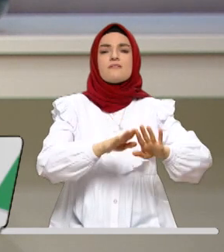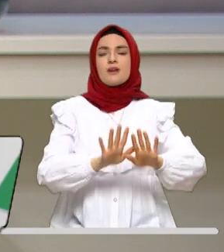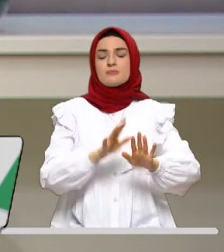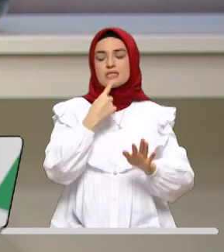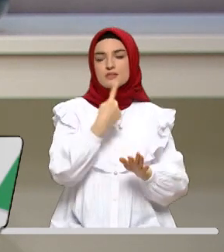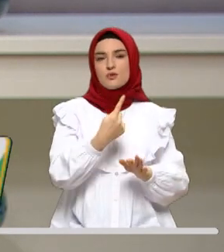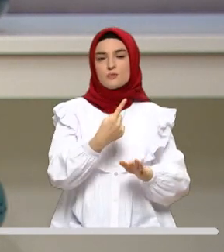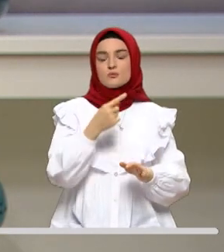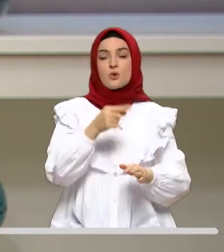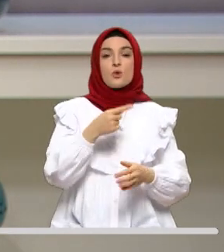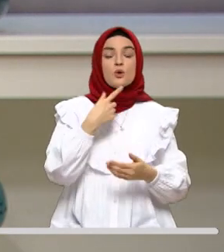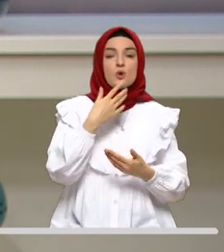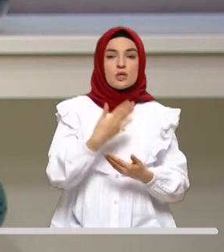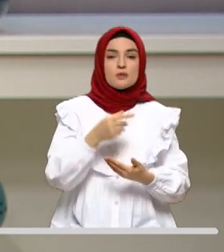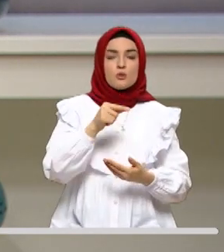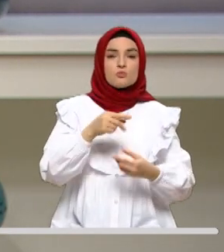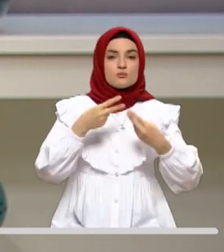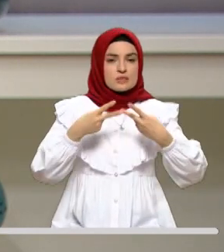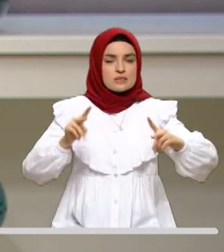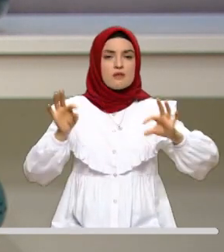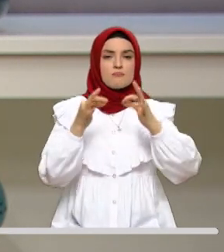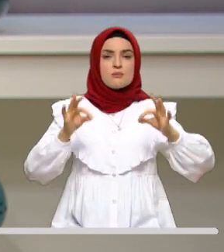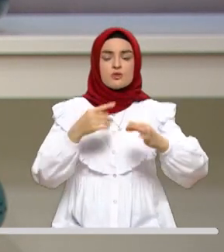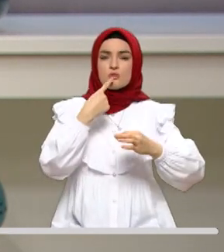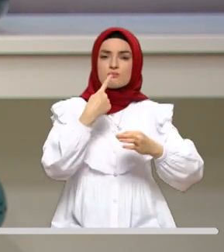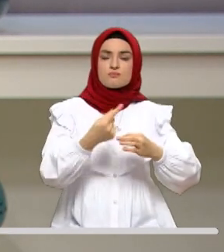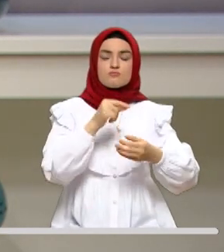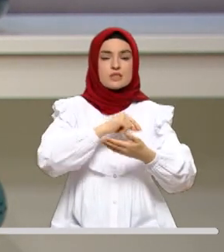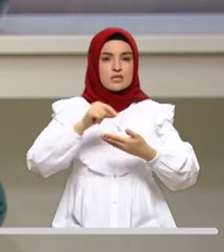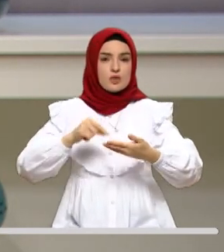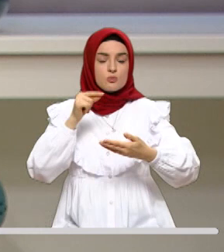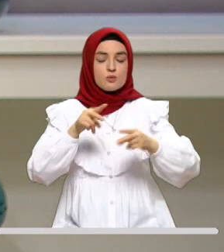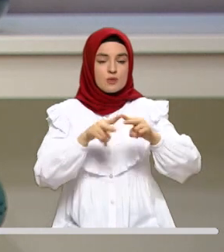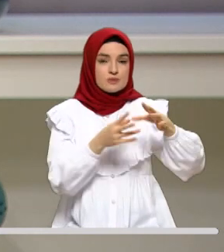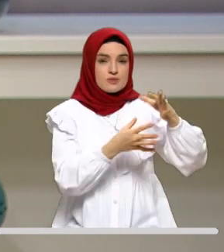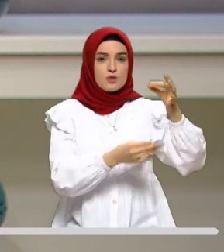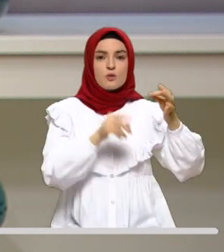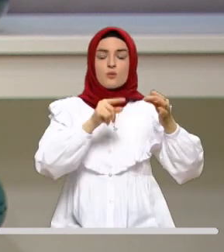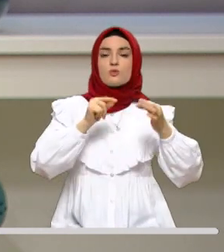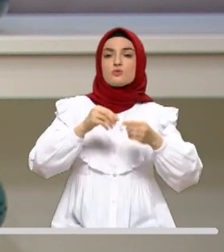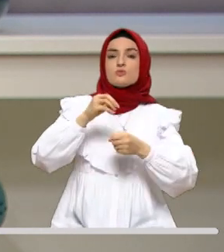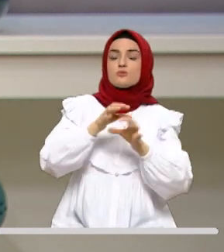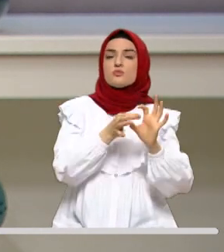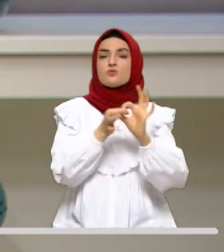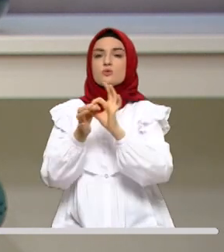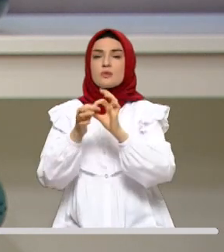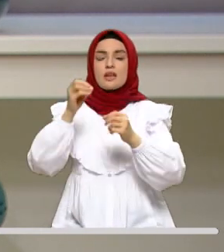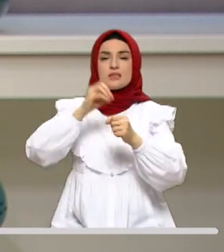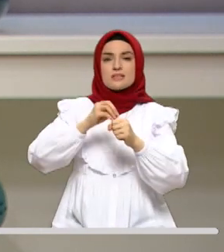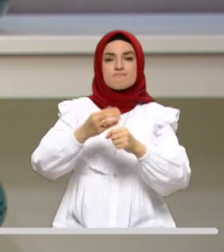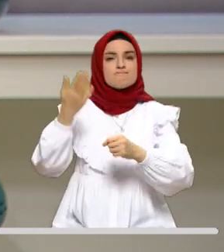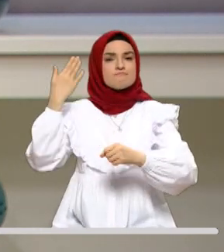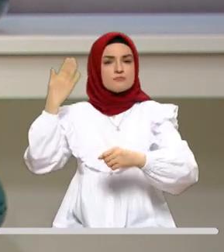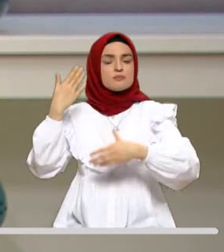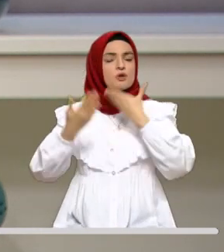gibi o İstiklal Marşı'nı kaleme alan Mehmet Akif Ersoy da bize o cümleler içerisinde, o kıtalar içerisinde yine geçmişe